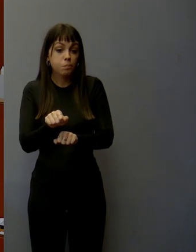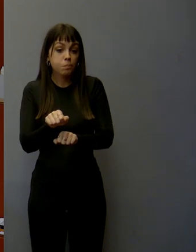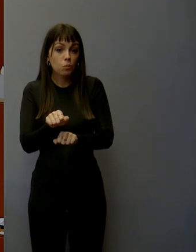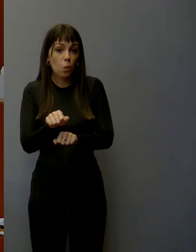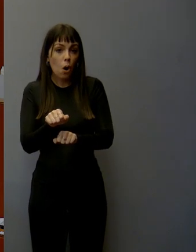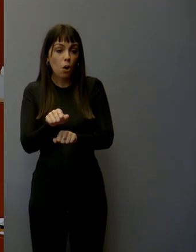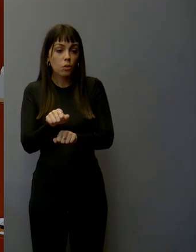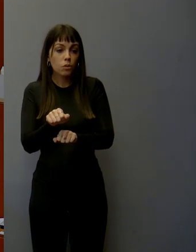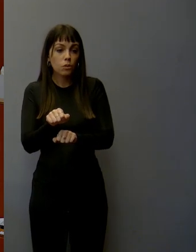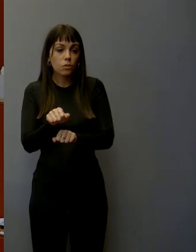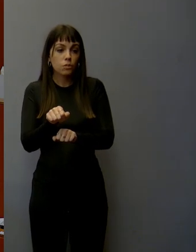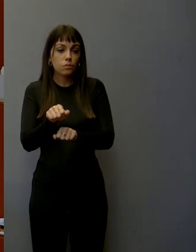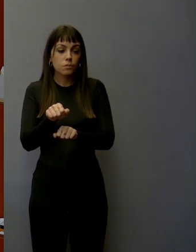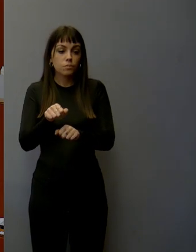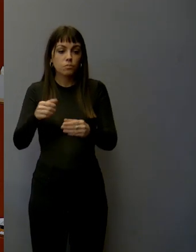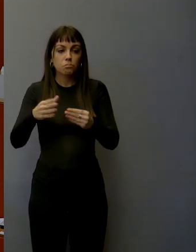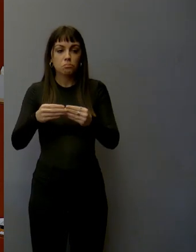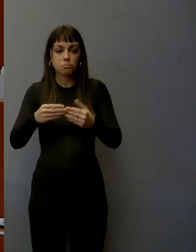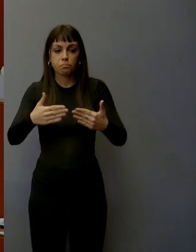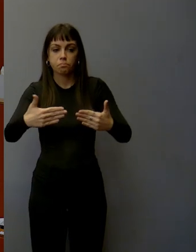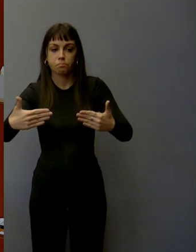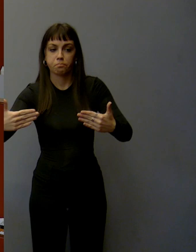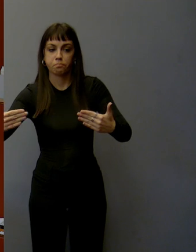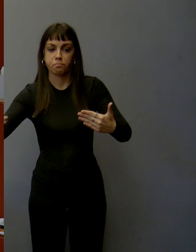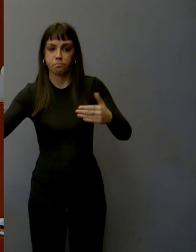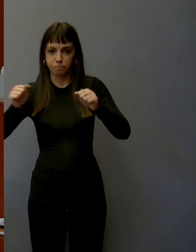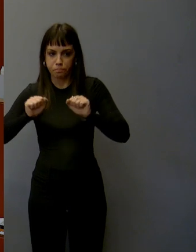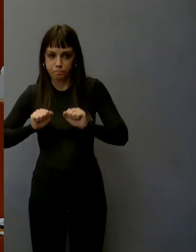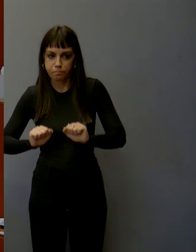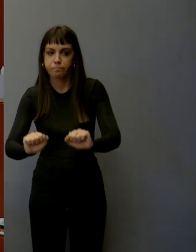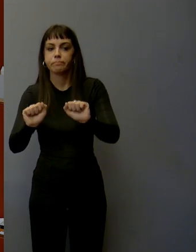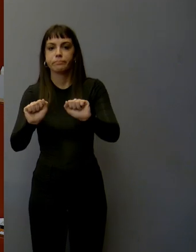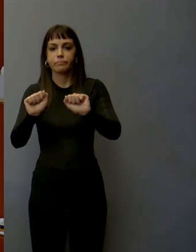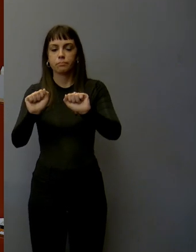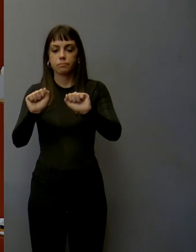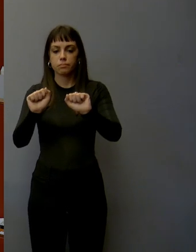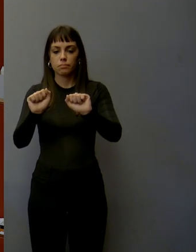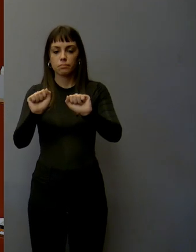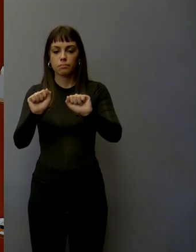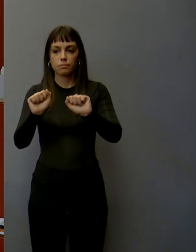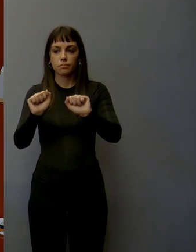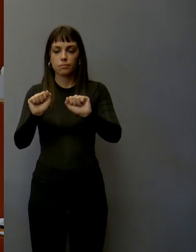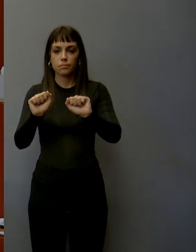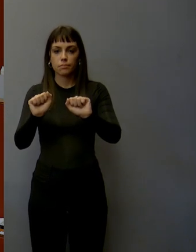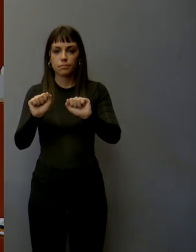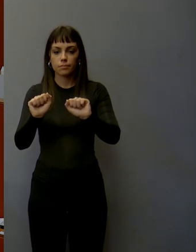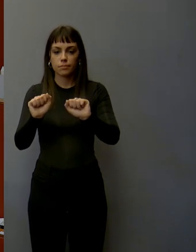costa che io ritengo fondamentale e giustamente l'assessore si fa un segno della croce ce lo facciamo in due